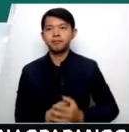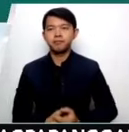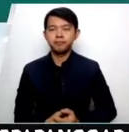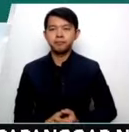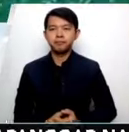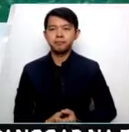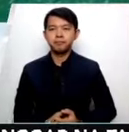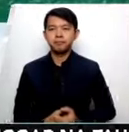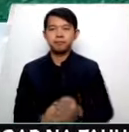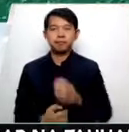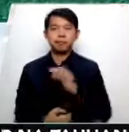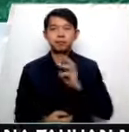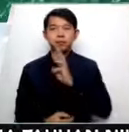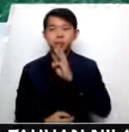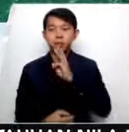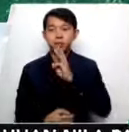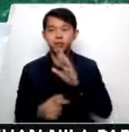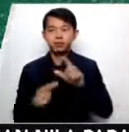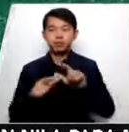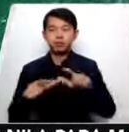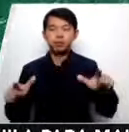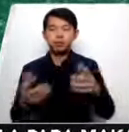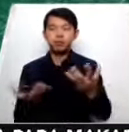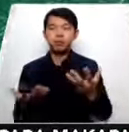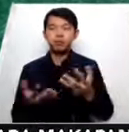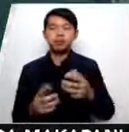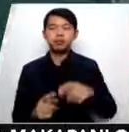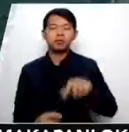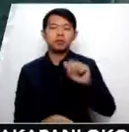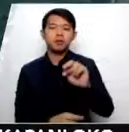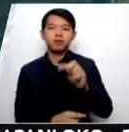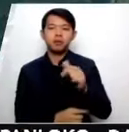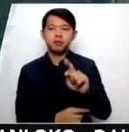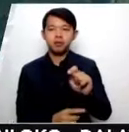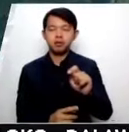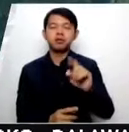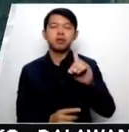anggat dam sa kalagitnaan ng Mayo Kanina nasa